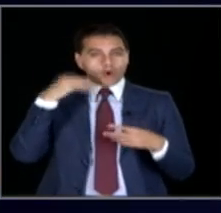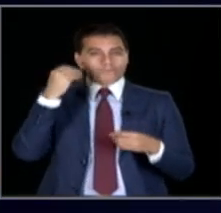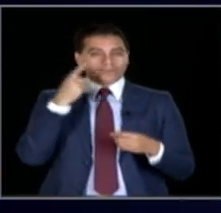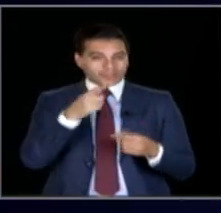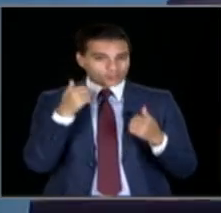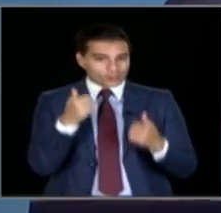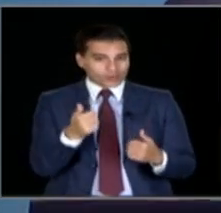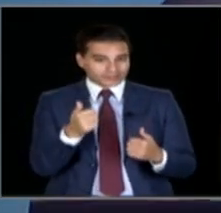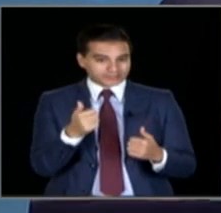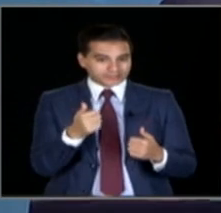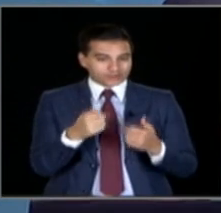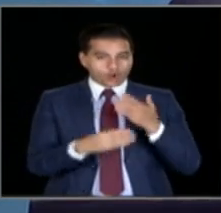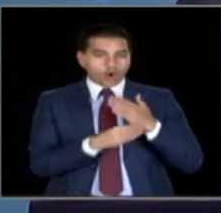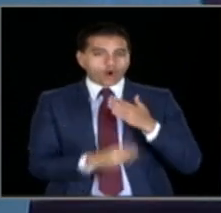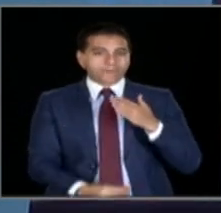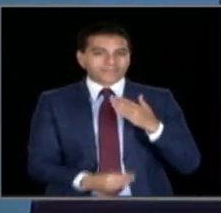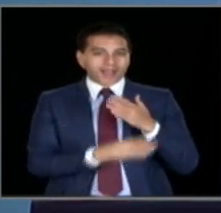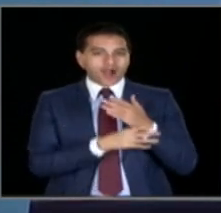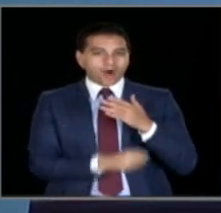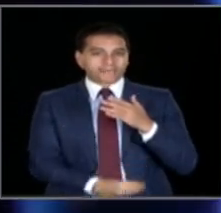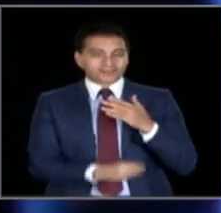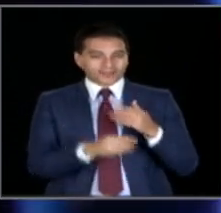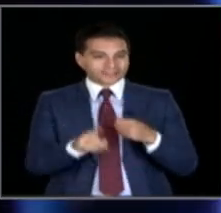جاهز للسؤال؟ جاهز. ندوس على البازر.